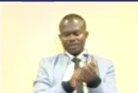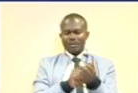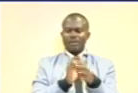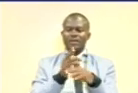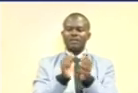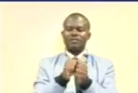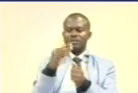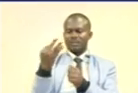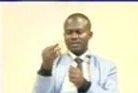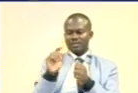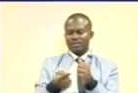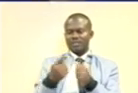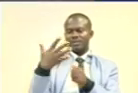ni